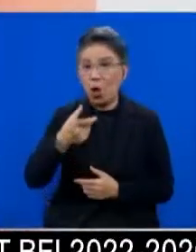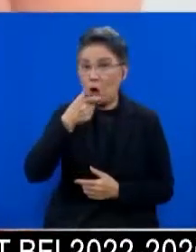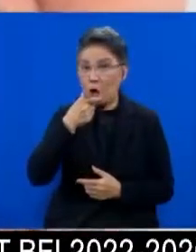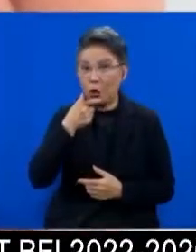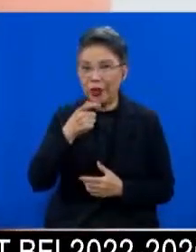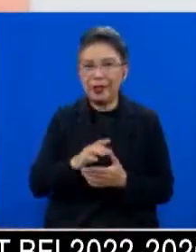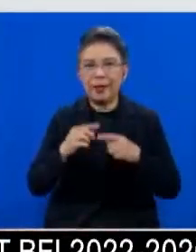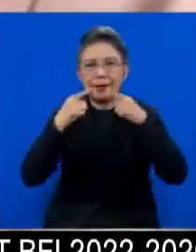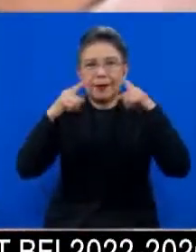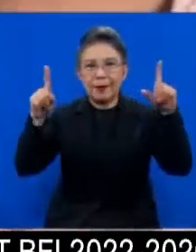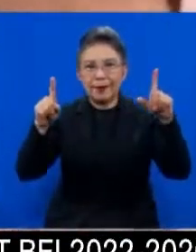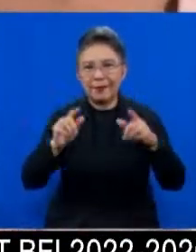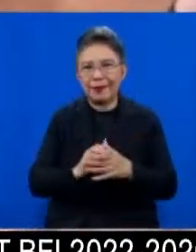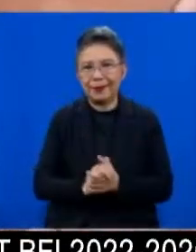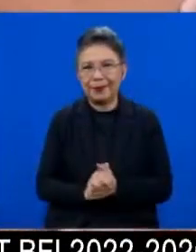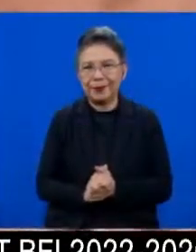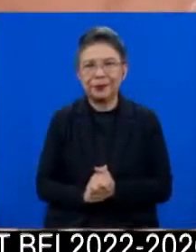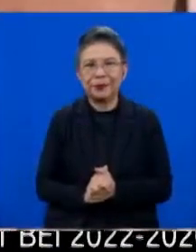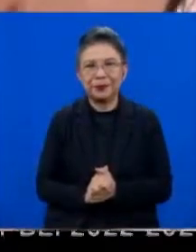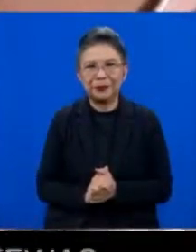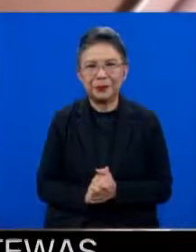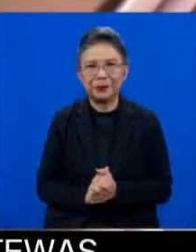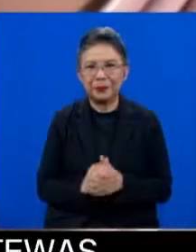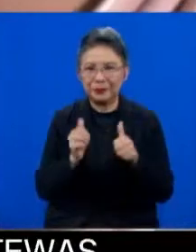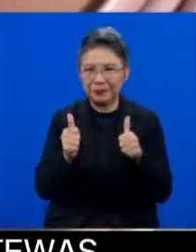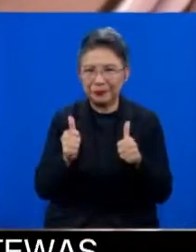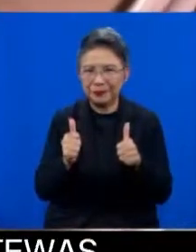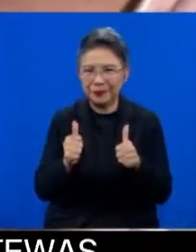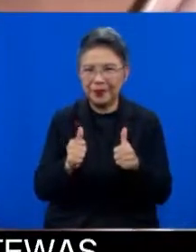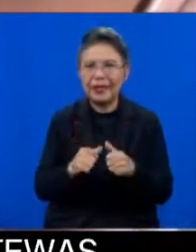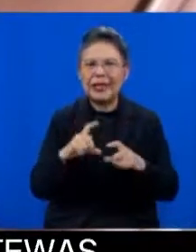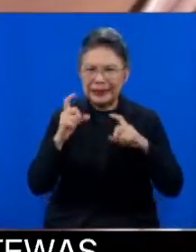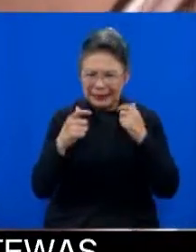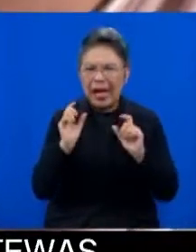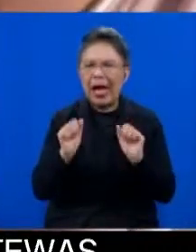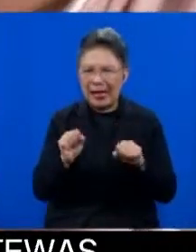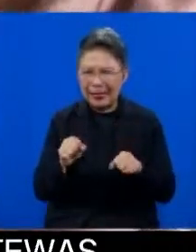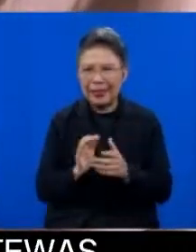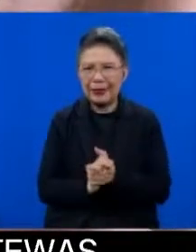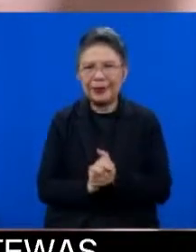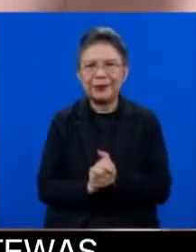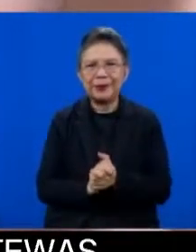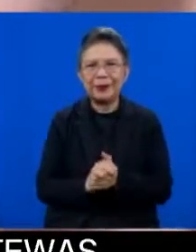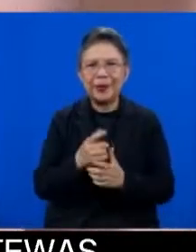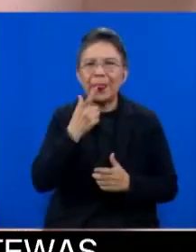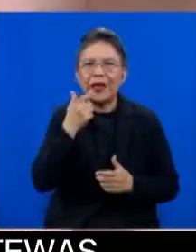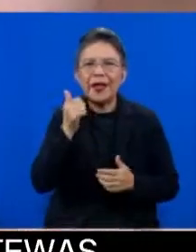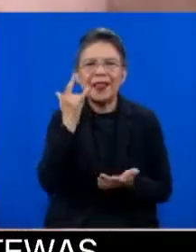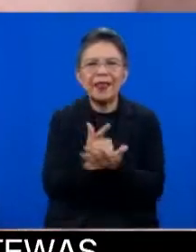Menjadi legenda tak semata berusia tua. Ada kisah di balik perjalanan membangun cita rasa